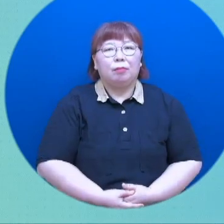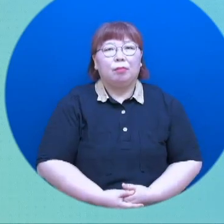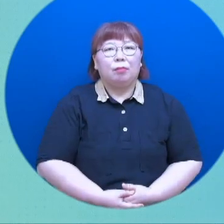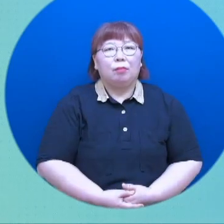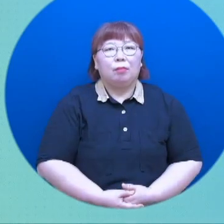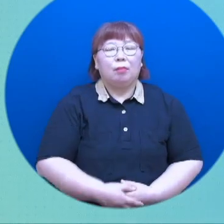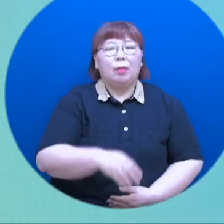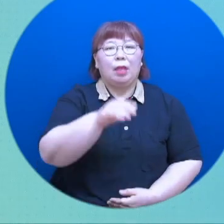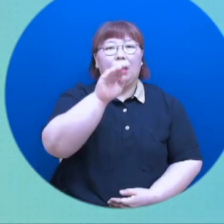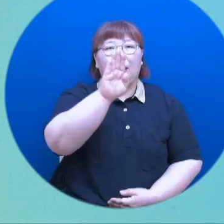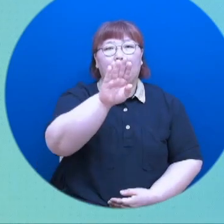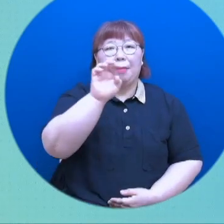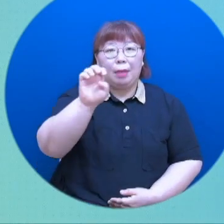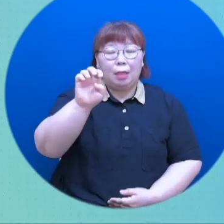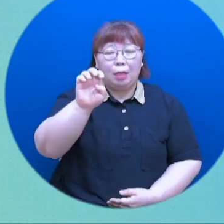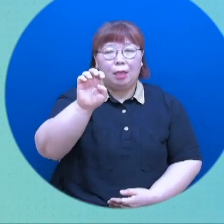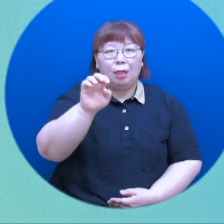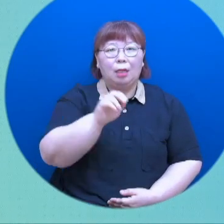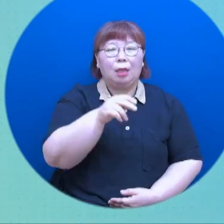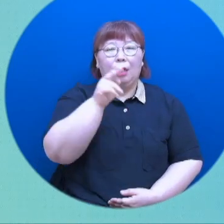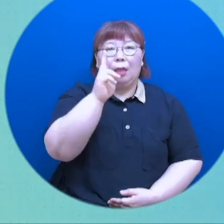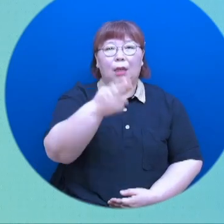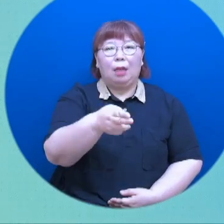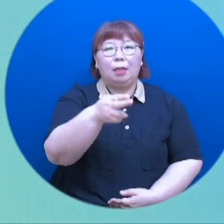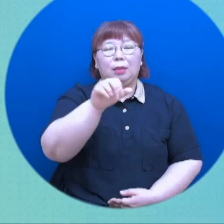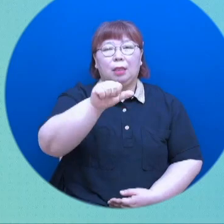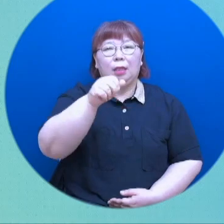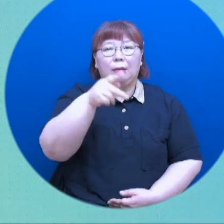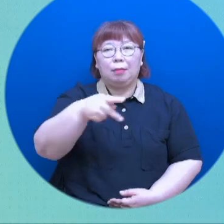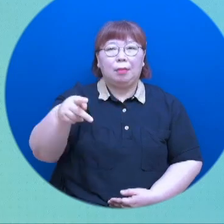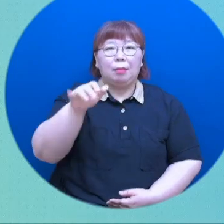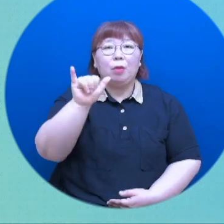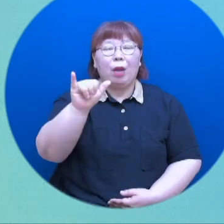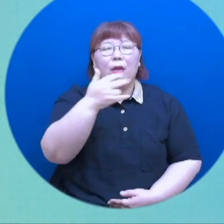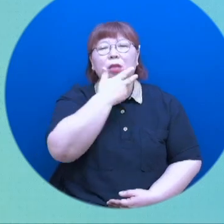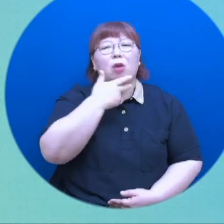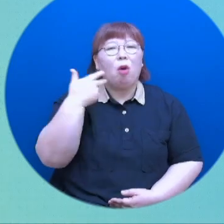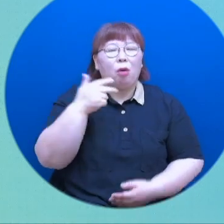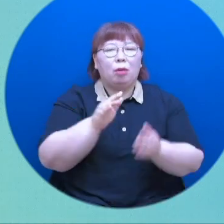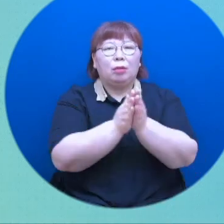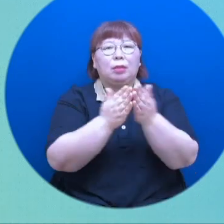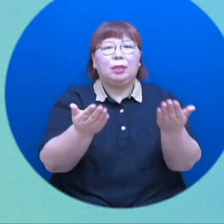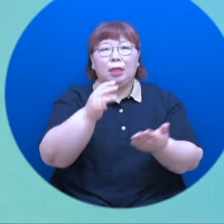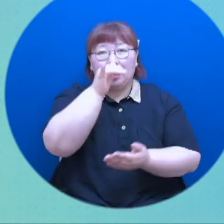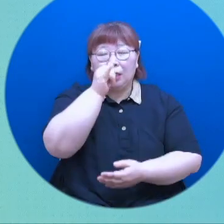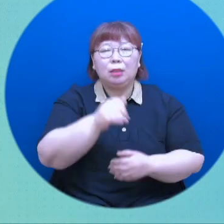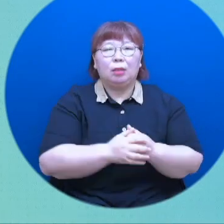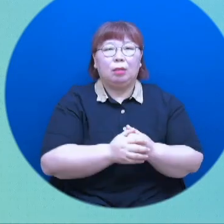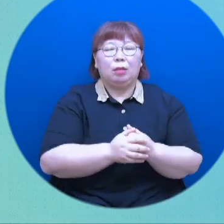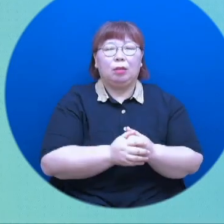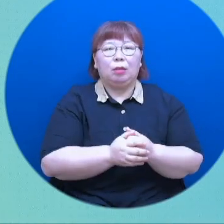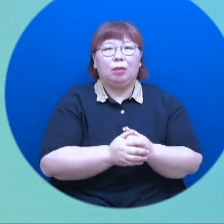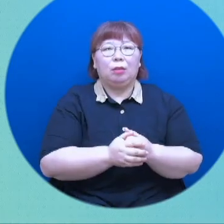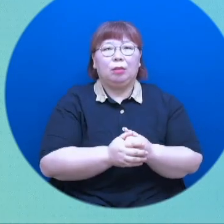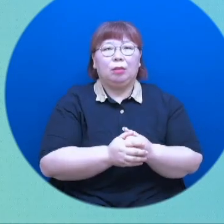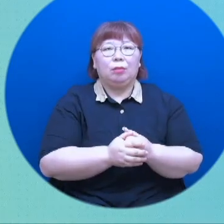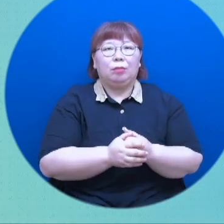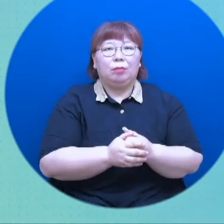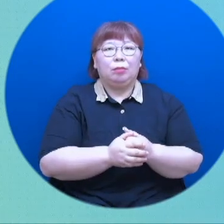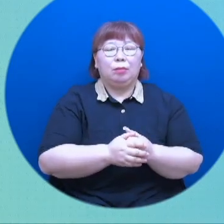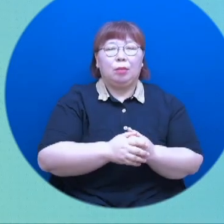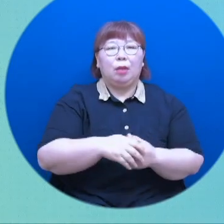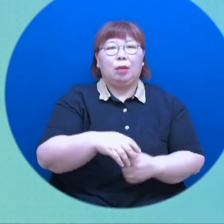Be Happy라고 하는 책이 있습니다. 부제로 노르웨이 라면